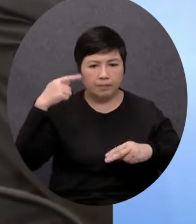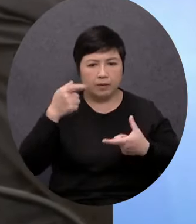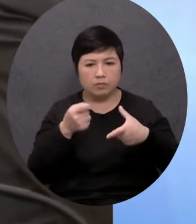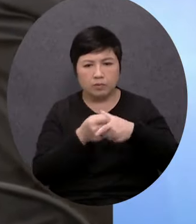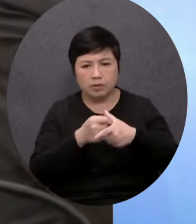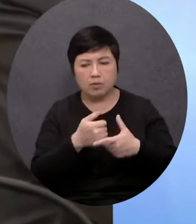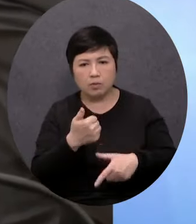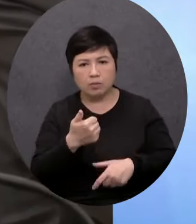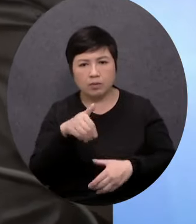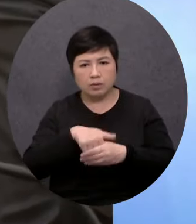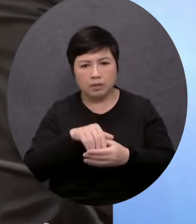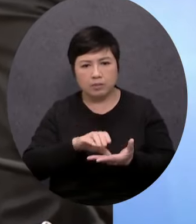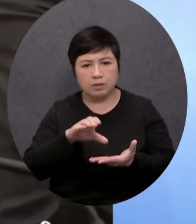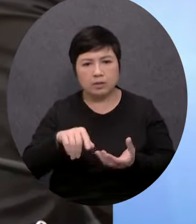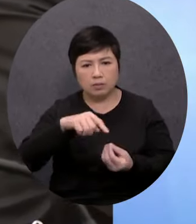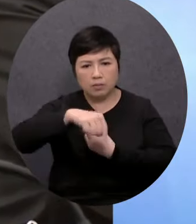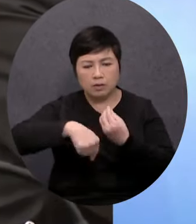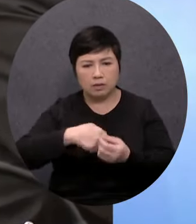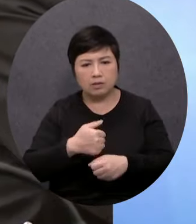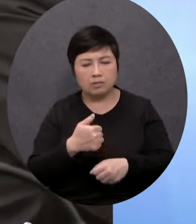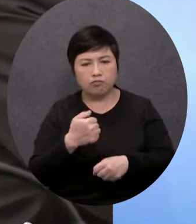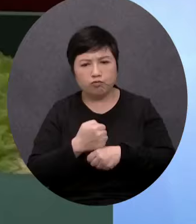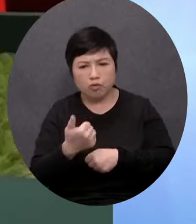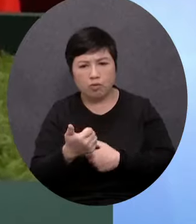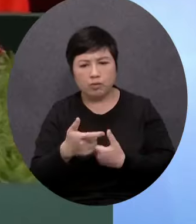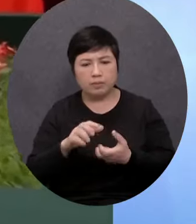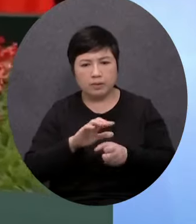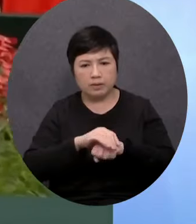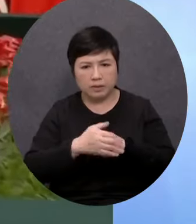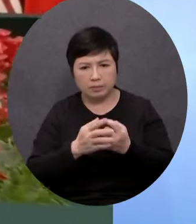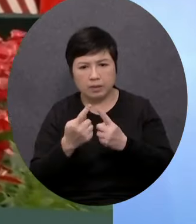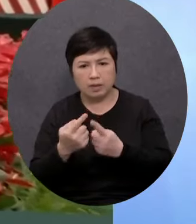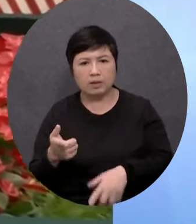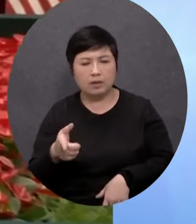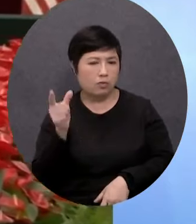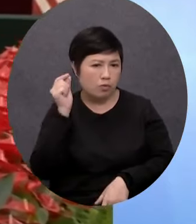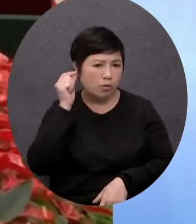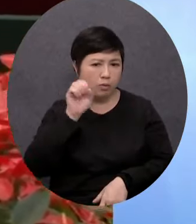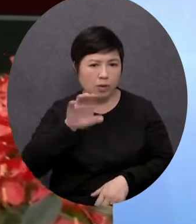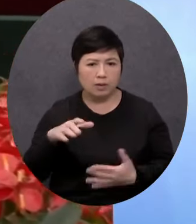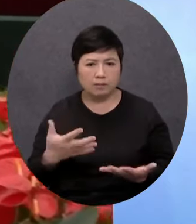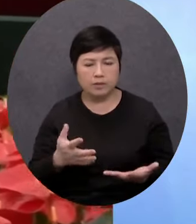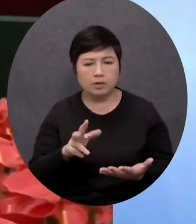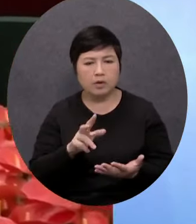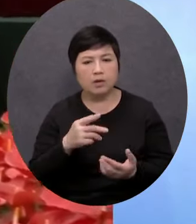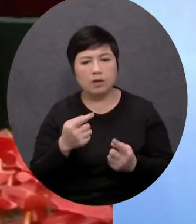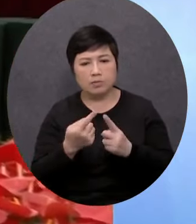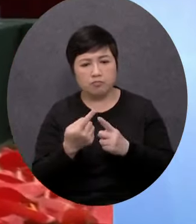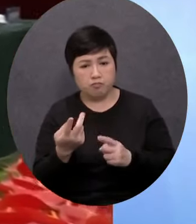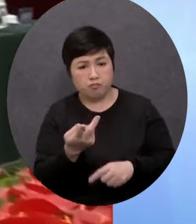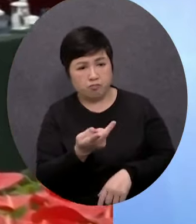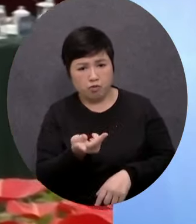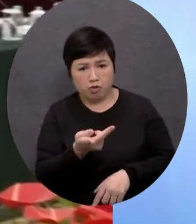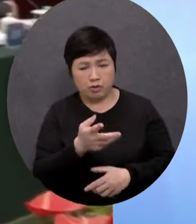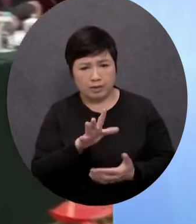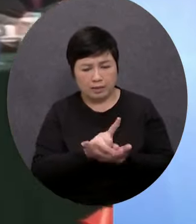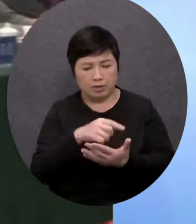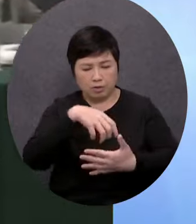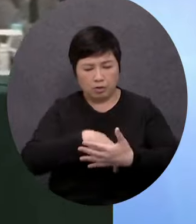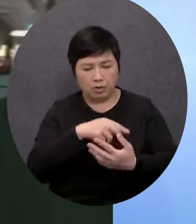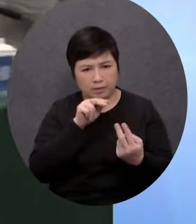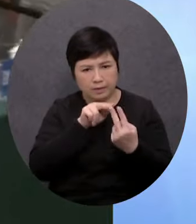境，更好地造福两国乃至世界人民。 耶伦就说今次是两人一年内第三次会面，体现